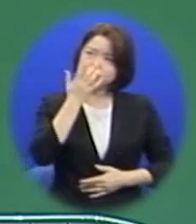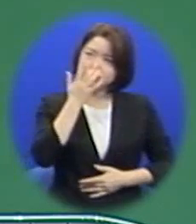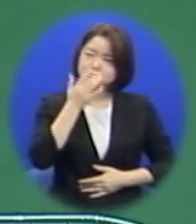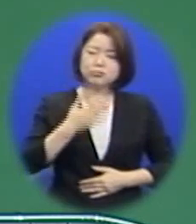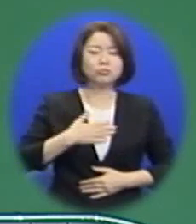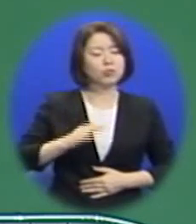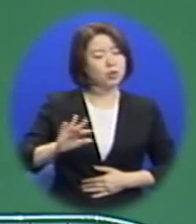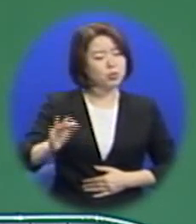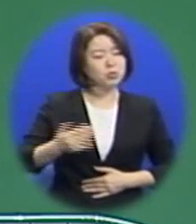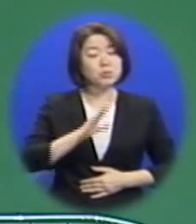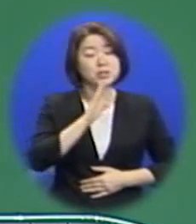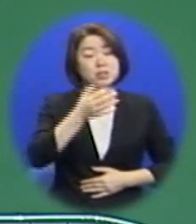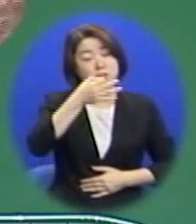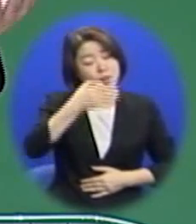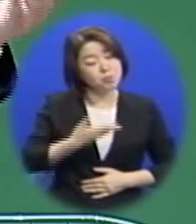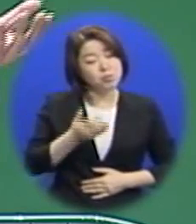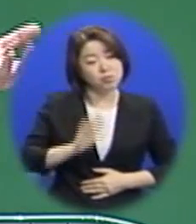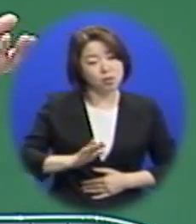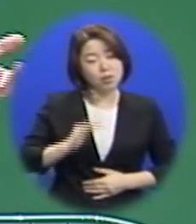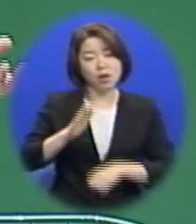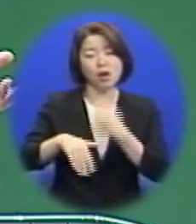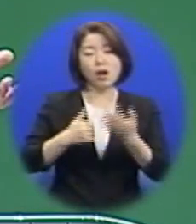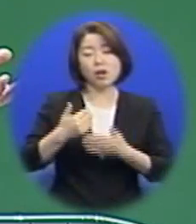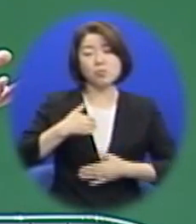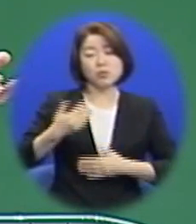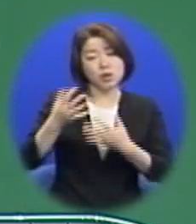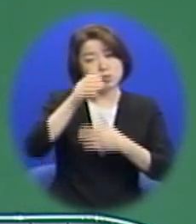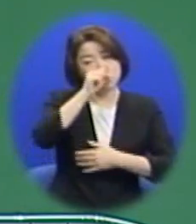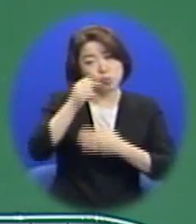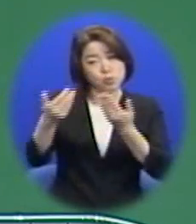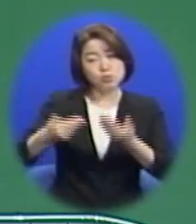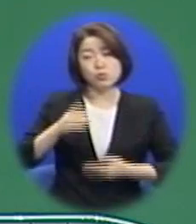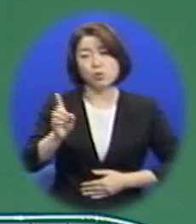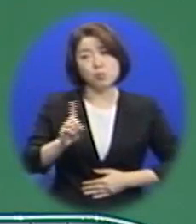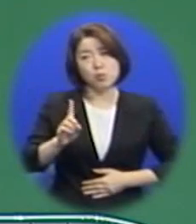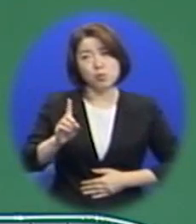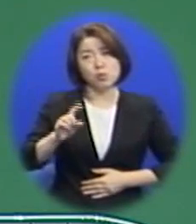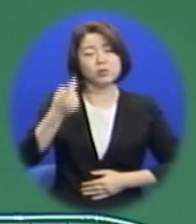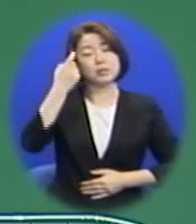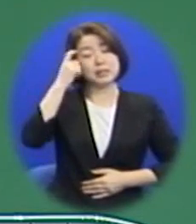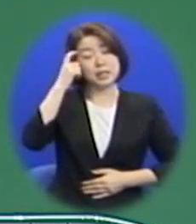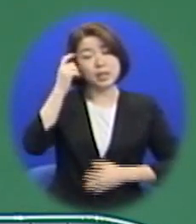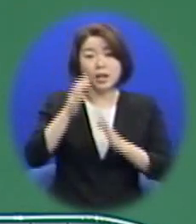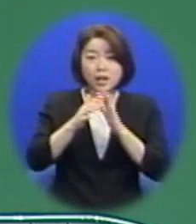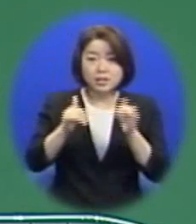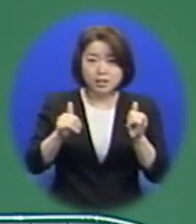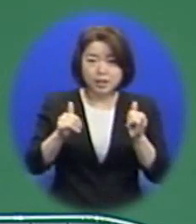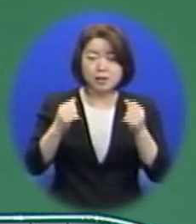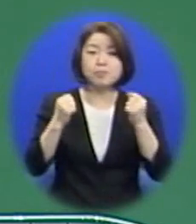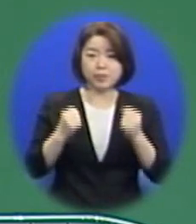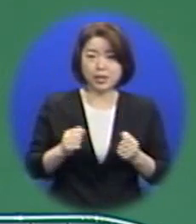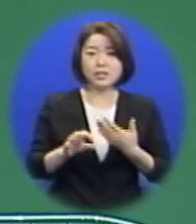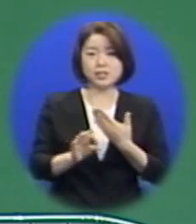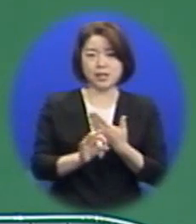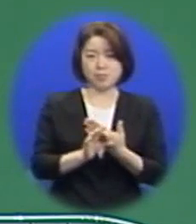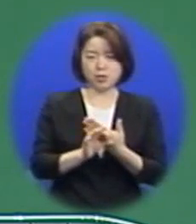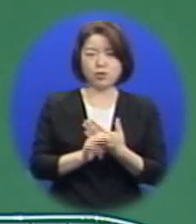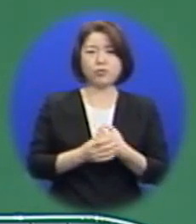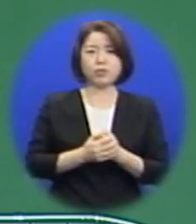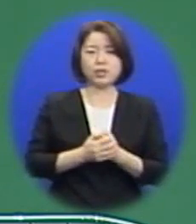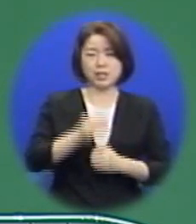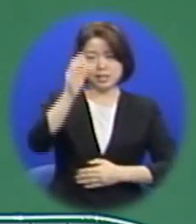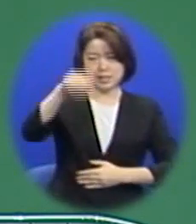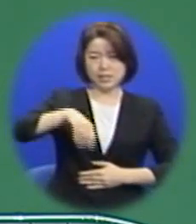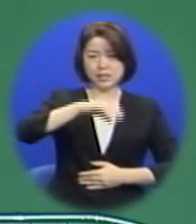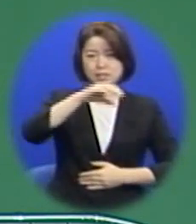살기 힘든데 하나님이 내게 뭐 좋은 거 주신 게 있나 이렇게 생각하시는 분들 혹 계시다면